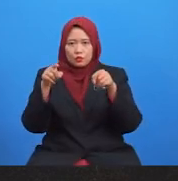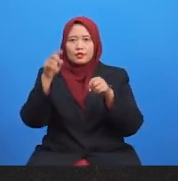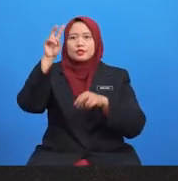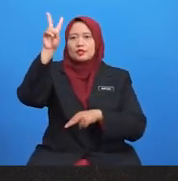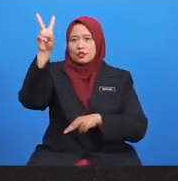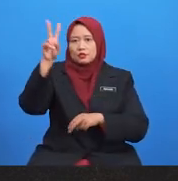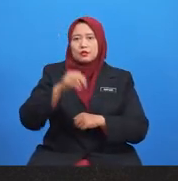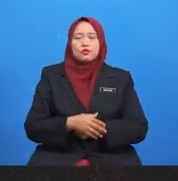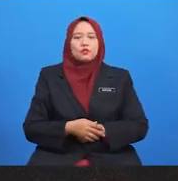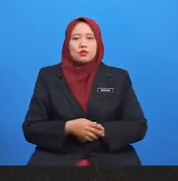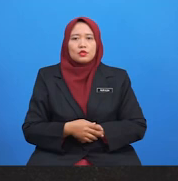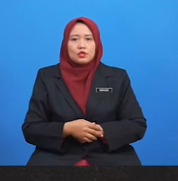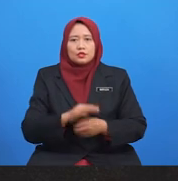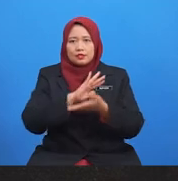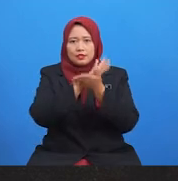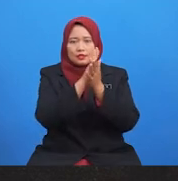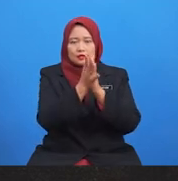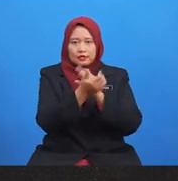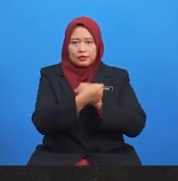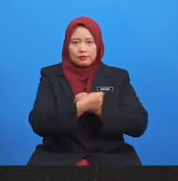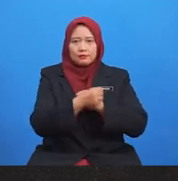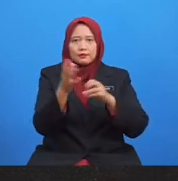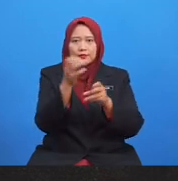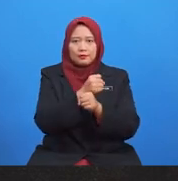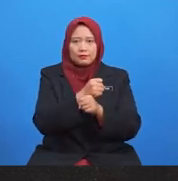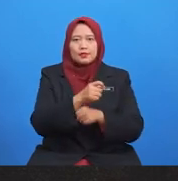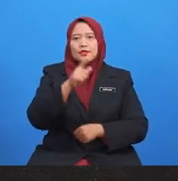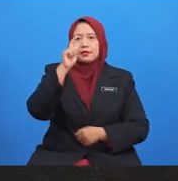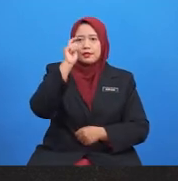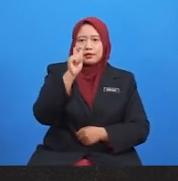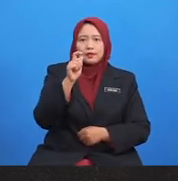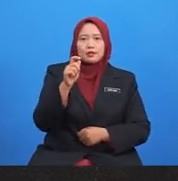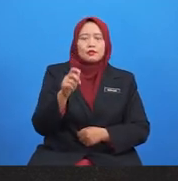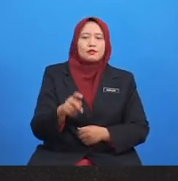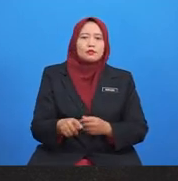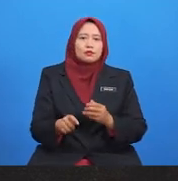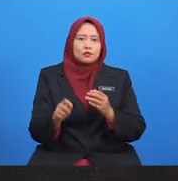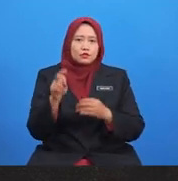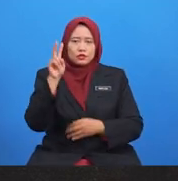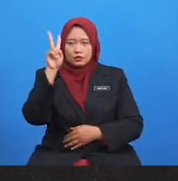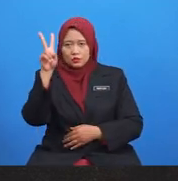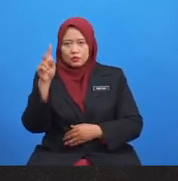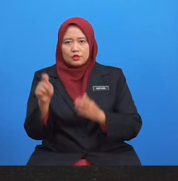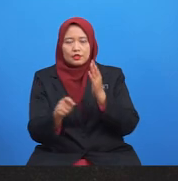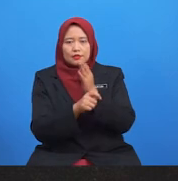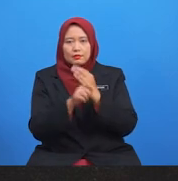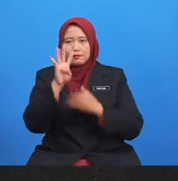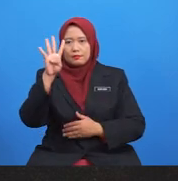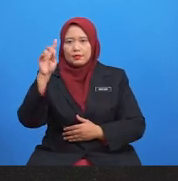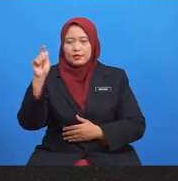Maka kita akan perolehi X kuasa 2 tambah 4X tambah 4.